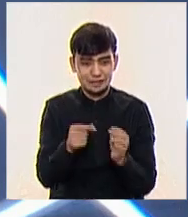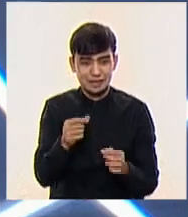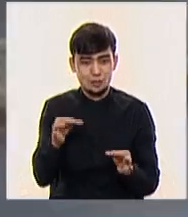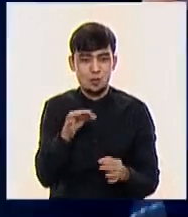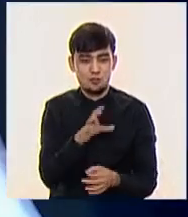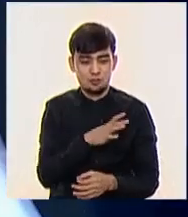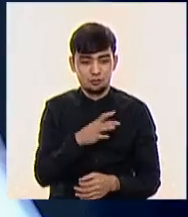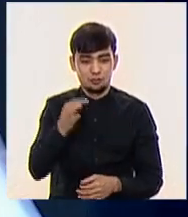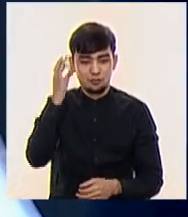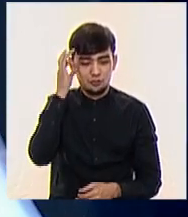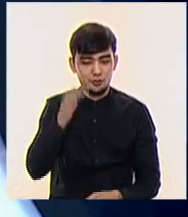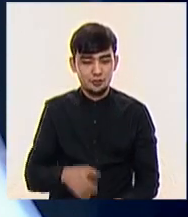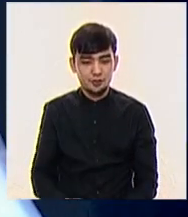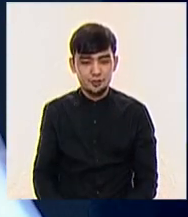түседі.